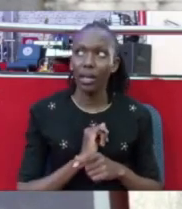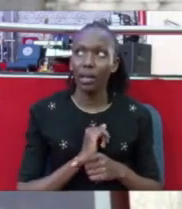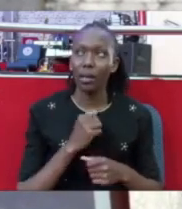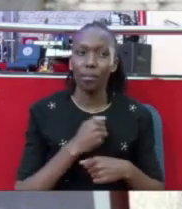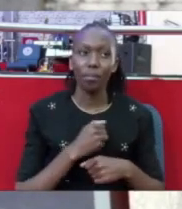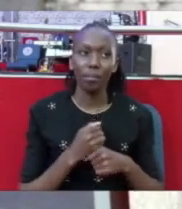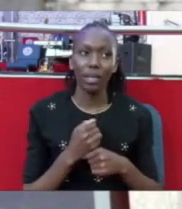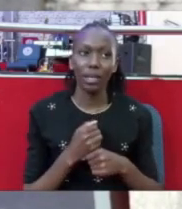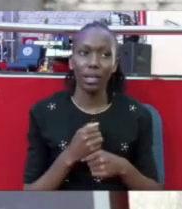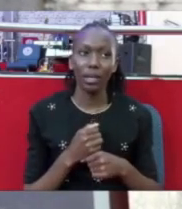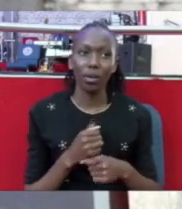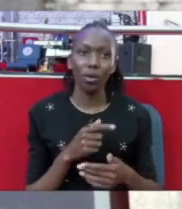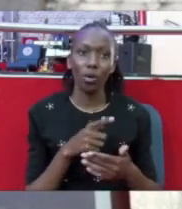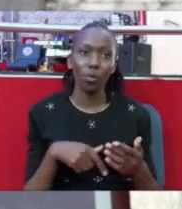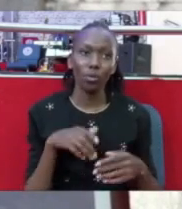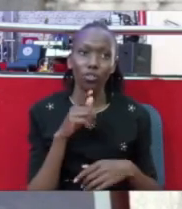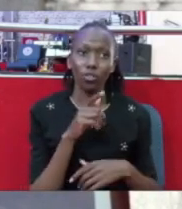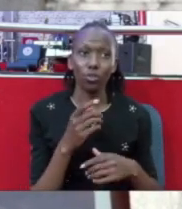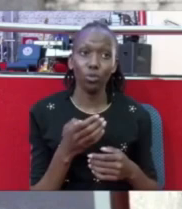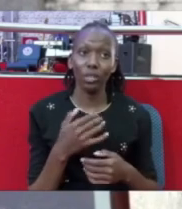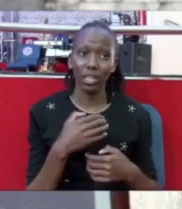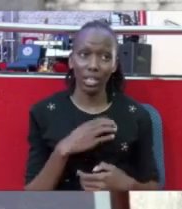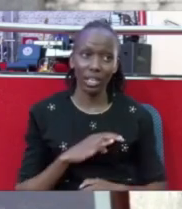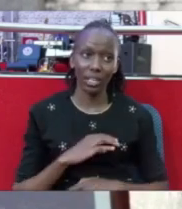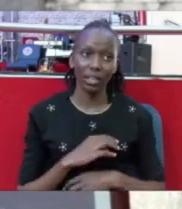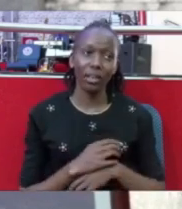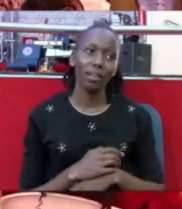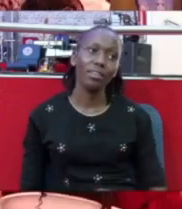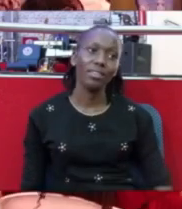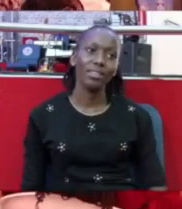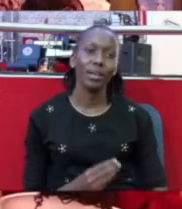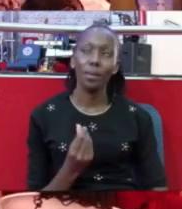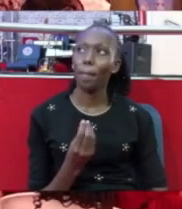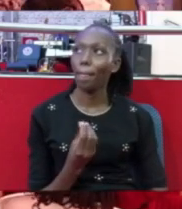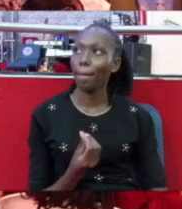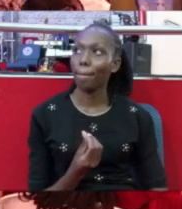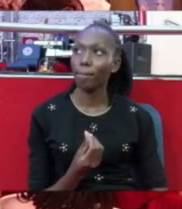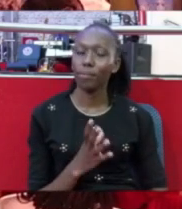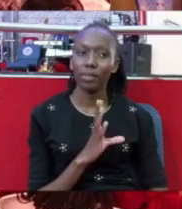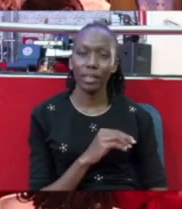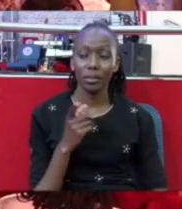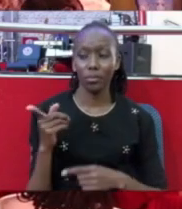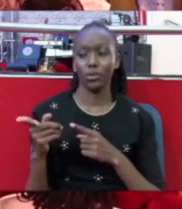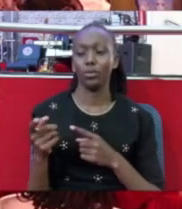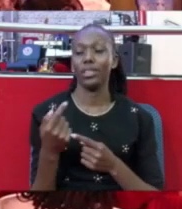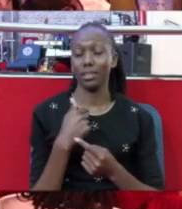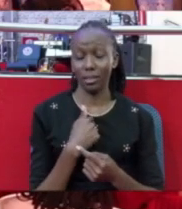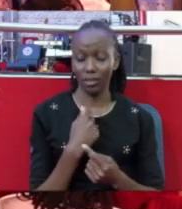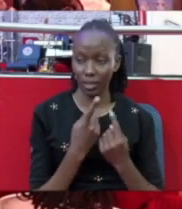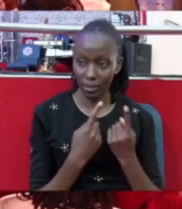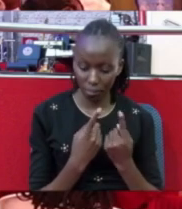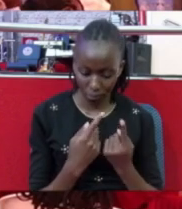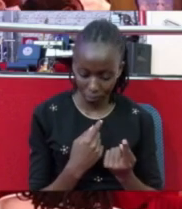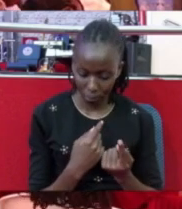wage? Na unajua kwamba unatengeneza mshahara wa chini kwa siku. And he told me this. Na aliniambia hivi.